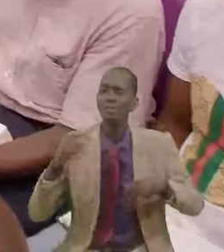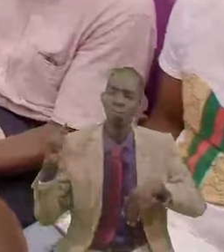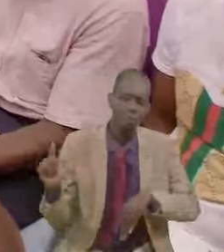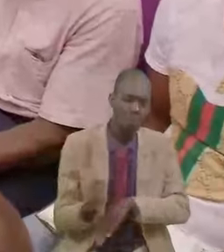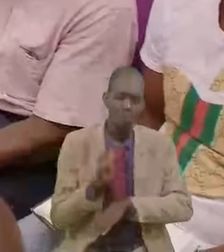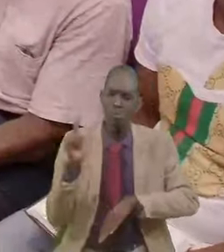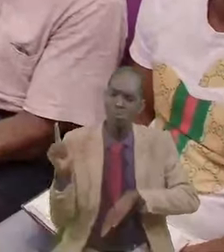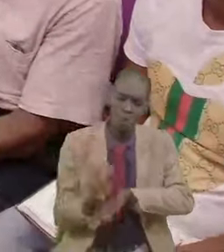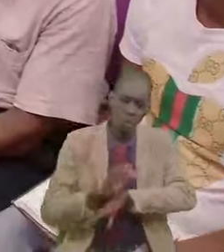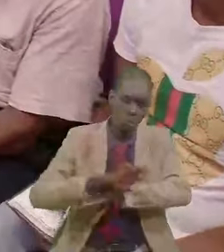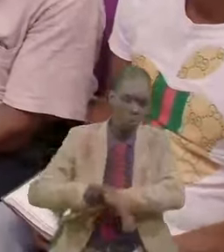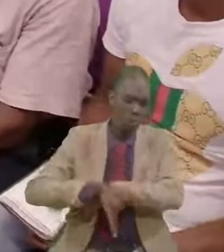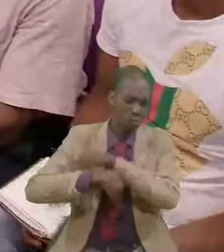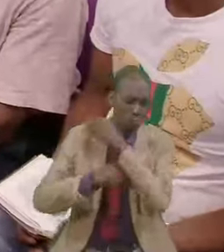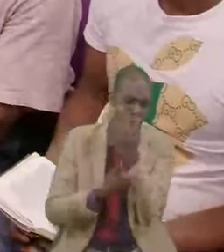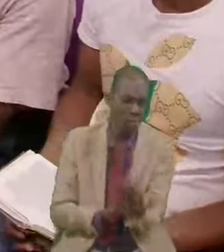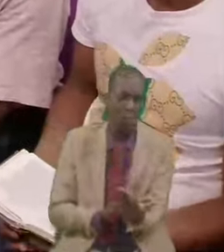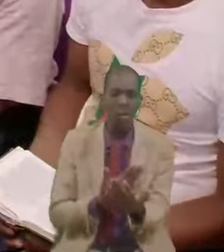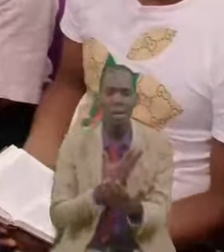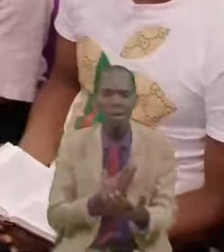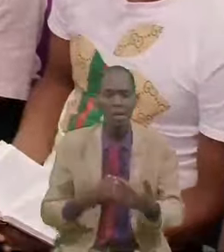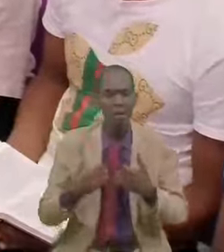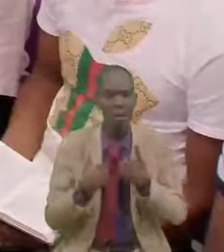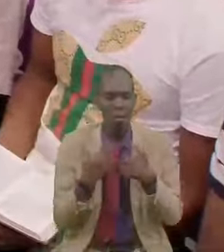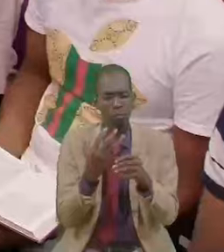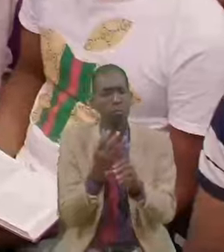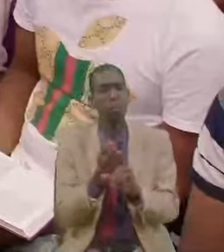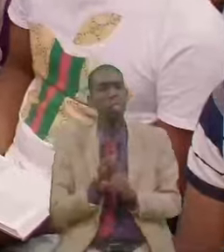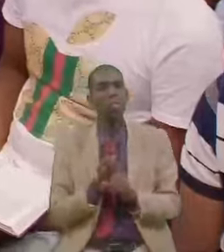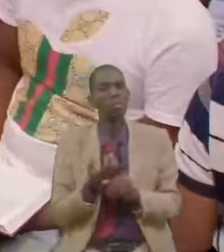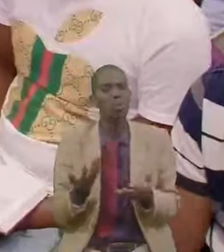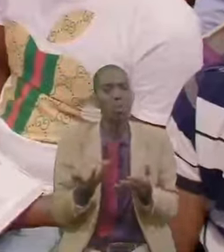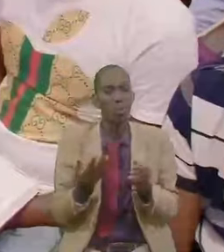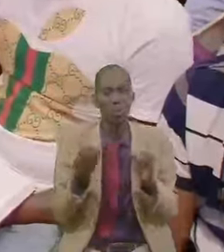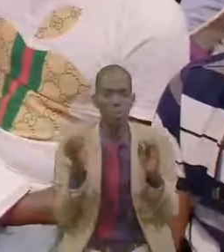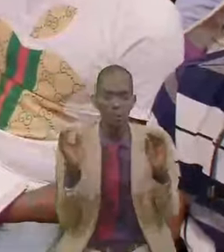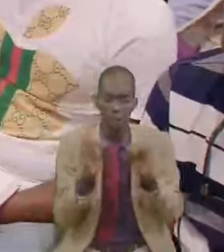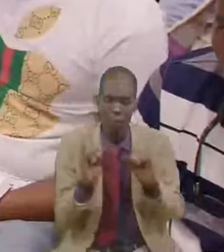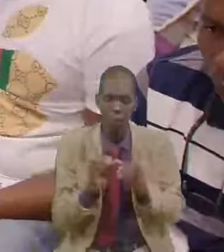nuit sans rien prendre. Sans rien prendre.